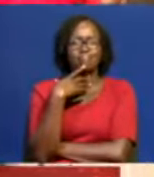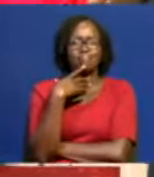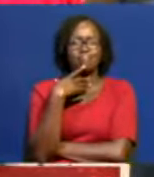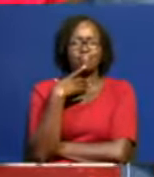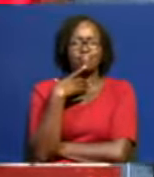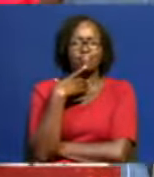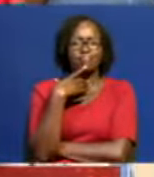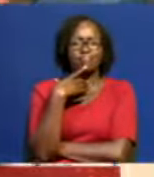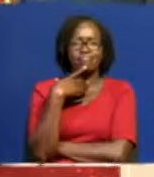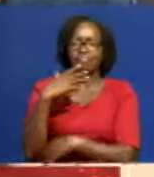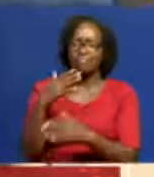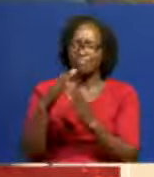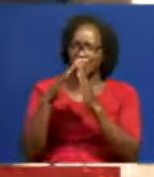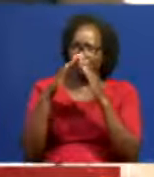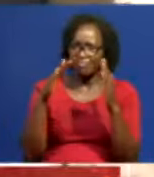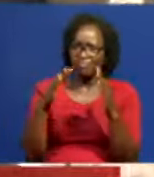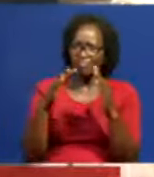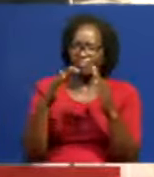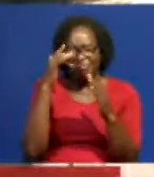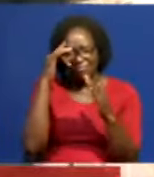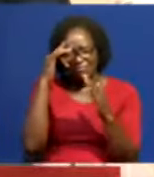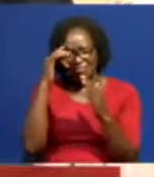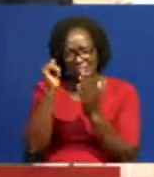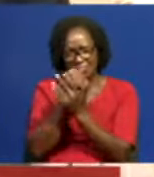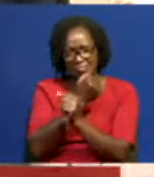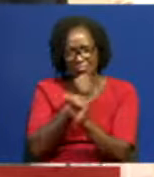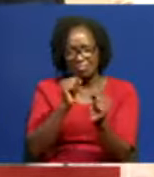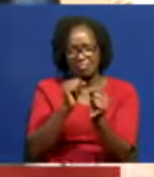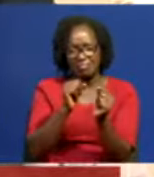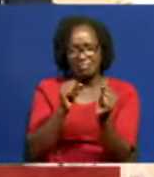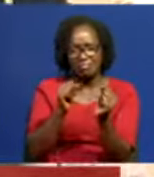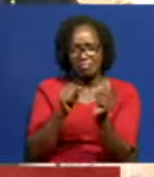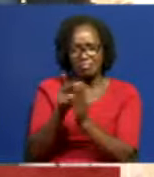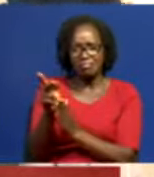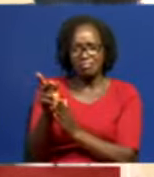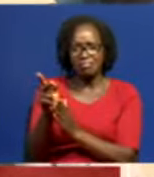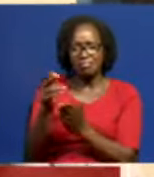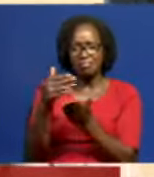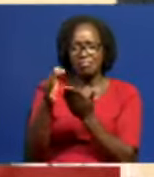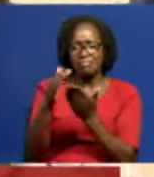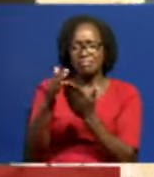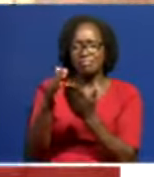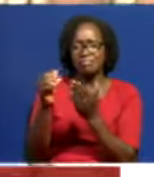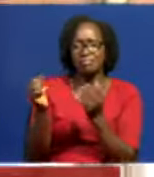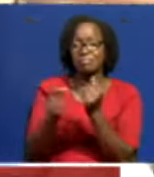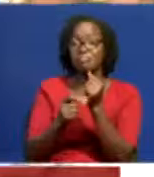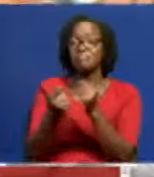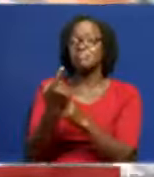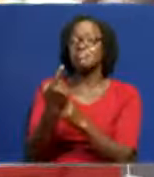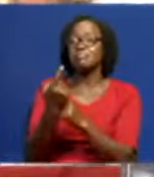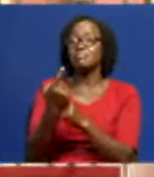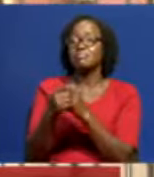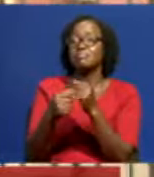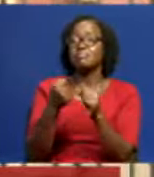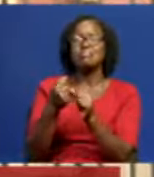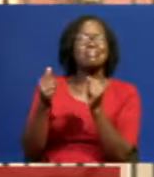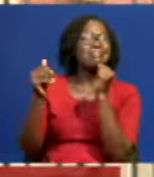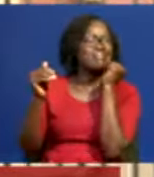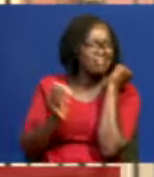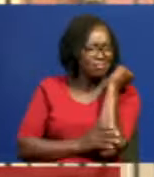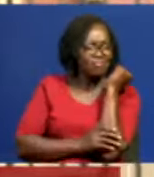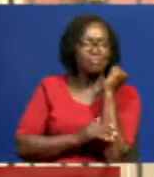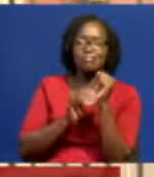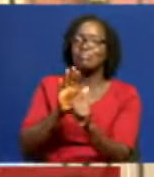nilikuwa nimeona kazi italipa kwanza mwezi wa November. Ngumu nikalia sana. Hiyo mwaka imekuwa mbaya sana juu